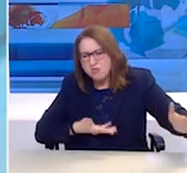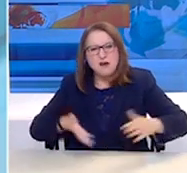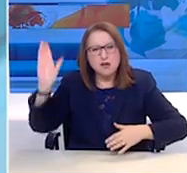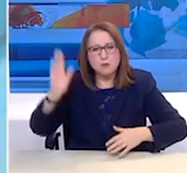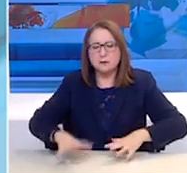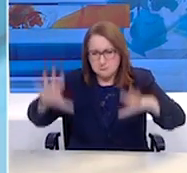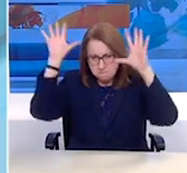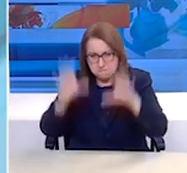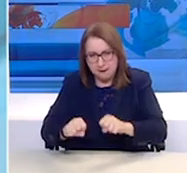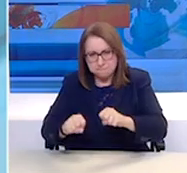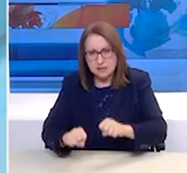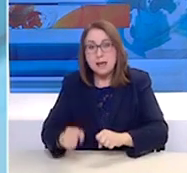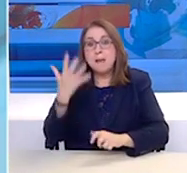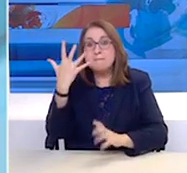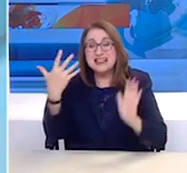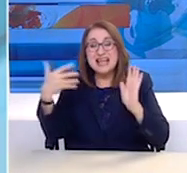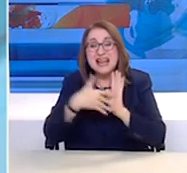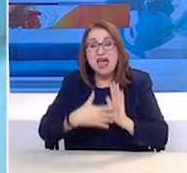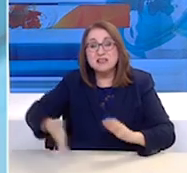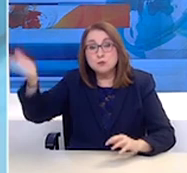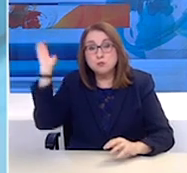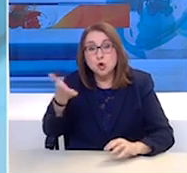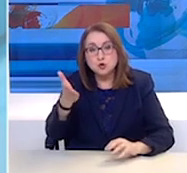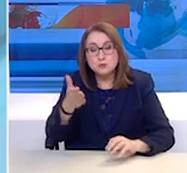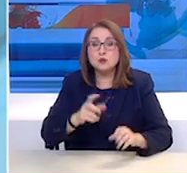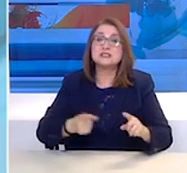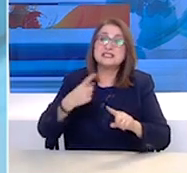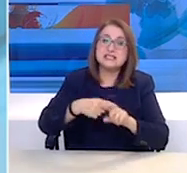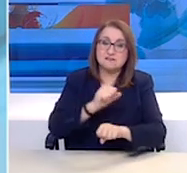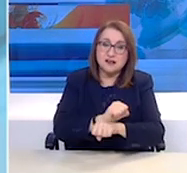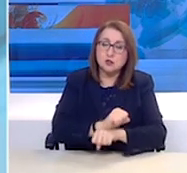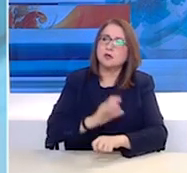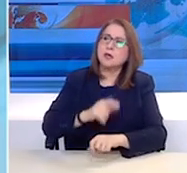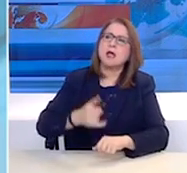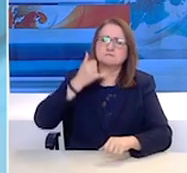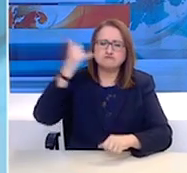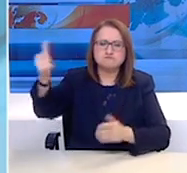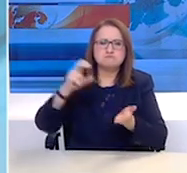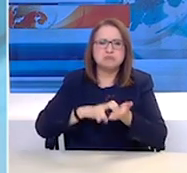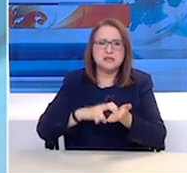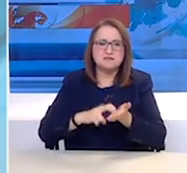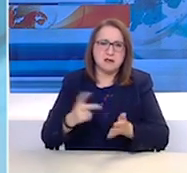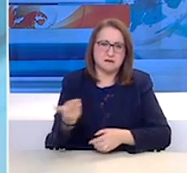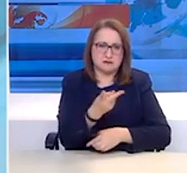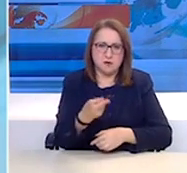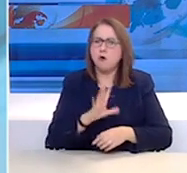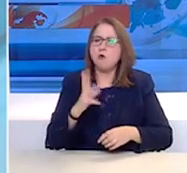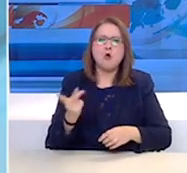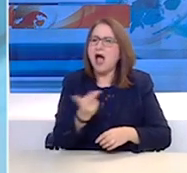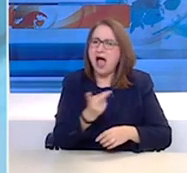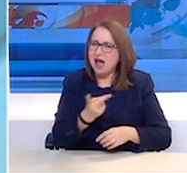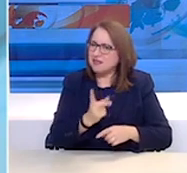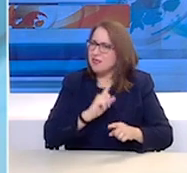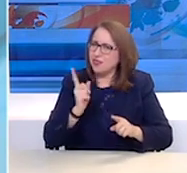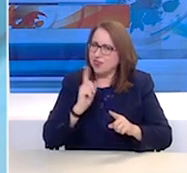των 5.000 και τους ασκήθηκαν ποινικές διώξεις και ενημερώθηκαν και οι πρεσβείες τους για τα περαιτέρω. Θα ήθελα επίσης να σας ενημερώσω για τα αποτελέσματα